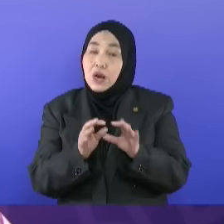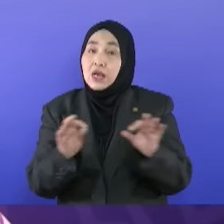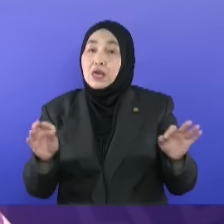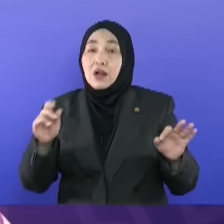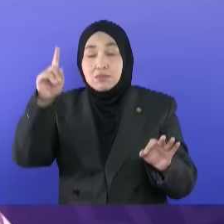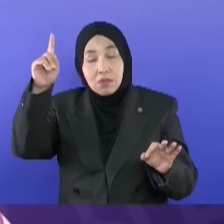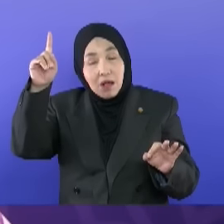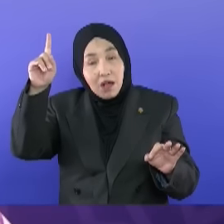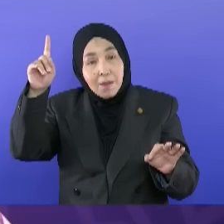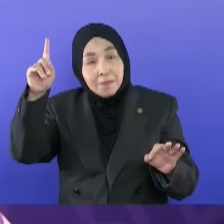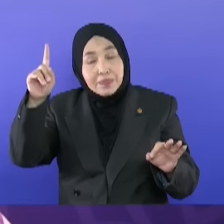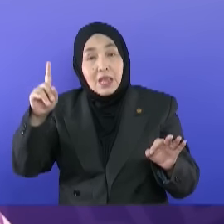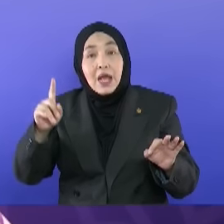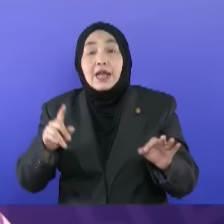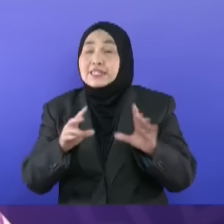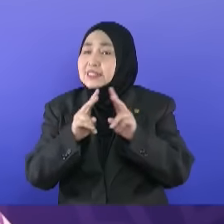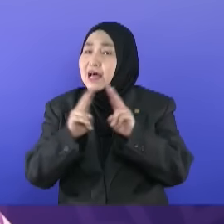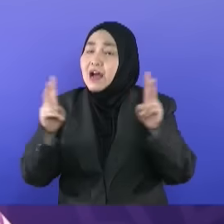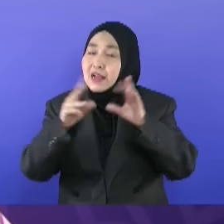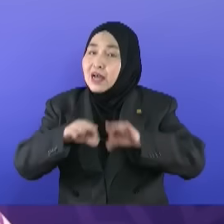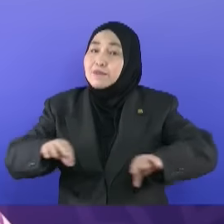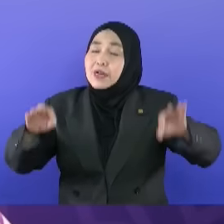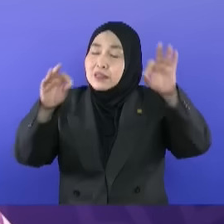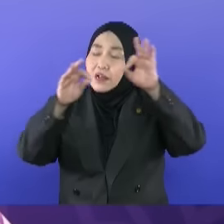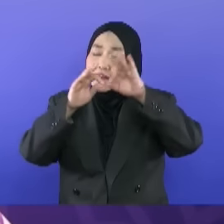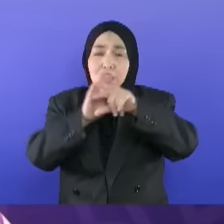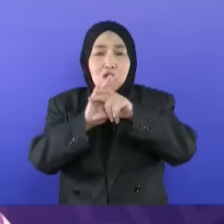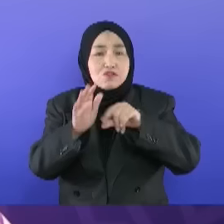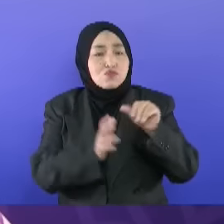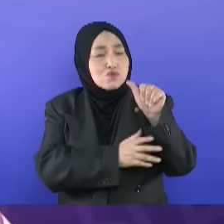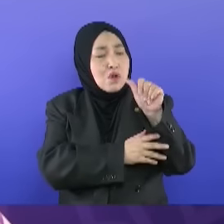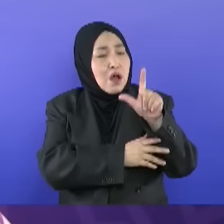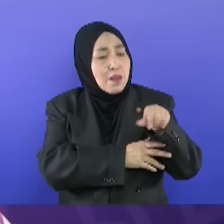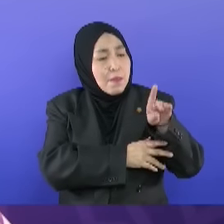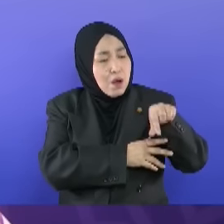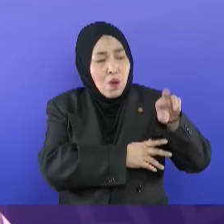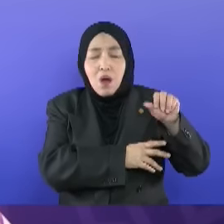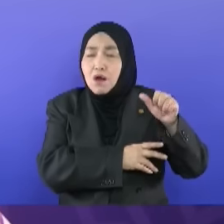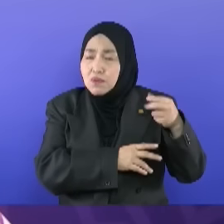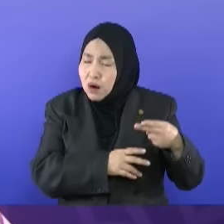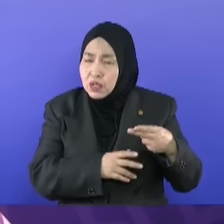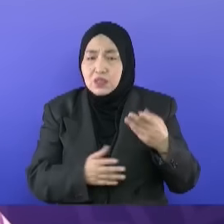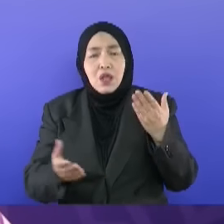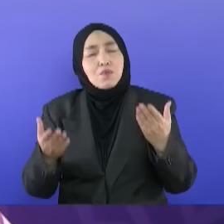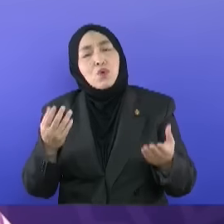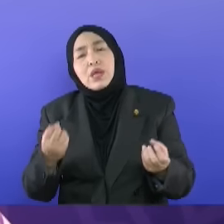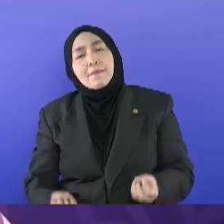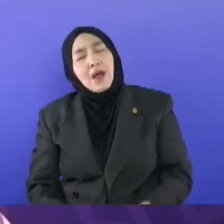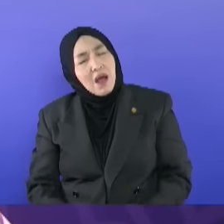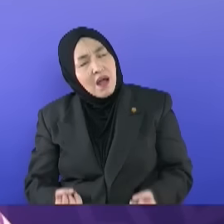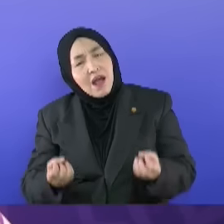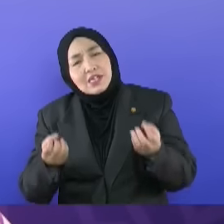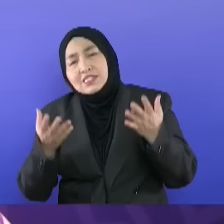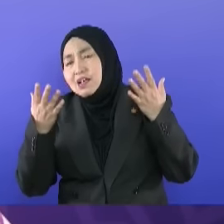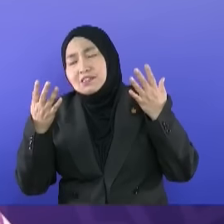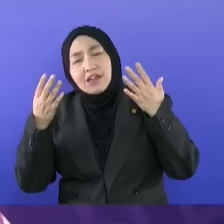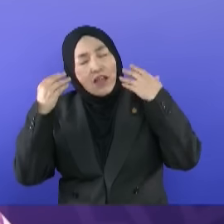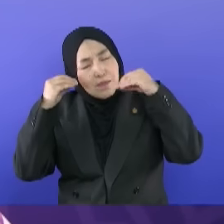Subhanahuwataala. Dan sangat pentinglah dalam surah al-Baqarah. Kalau kita dapat khatam surah al-Baqarah ni mungkin banyak sangat